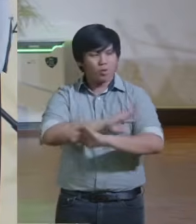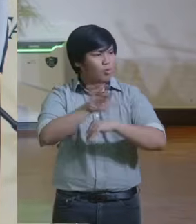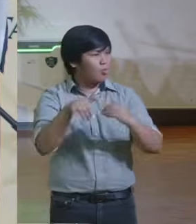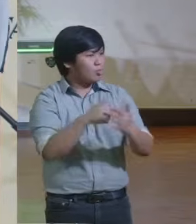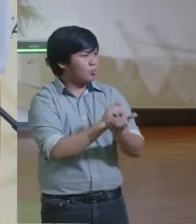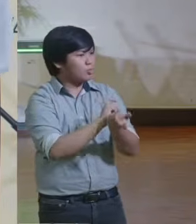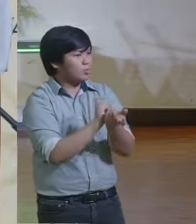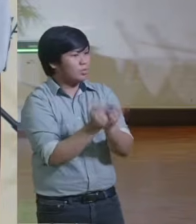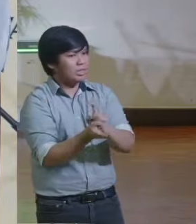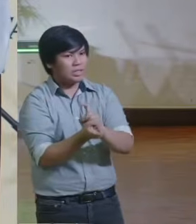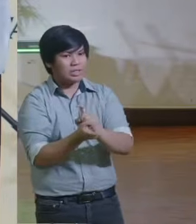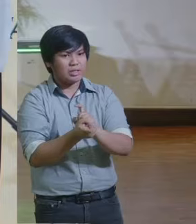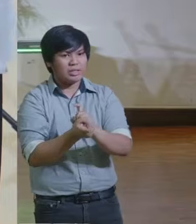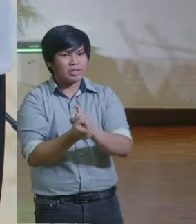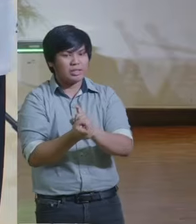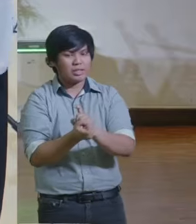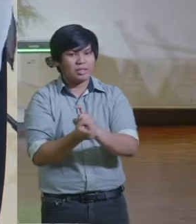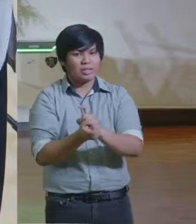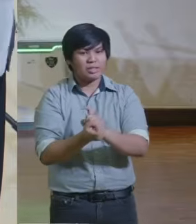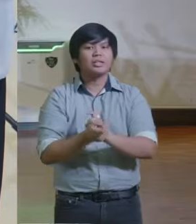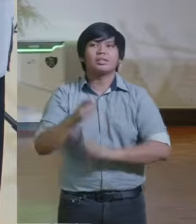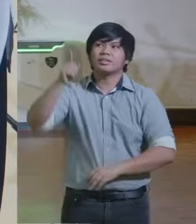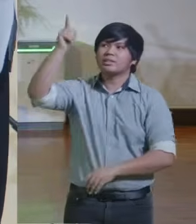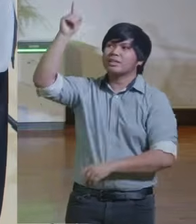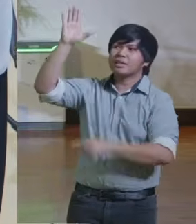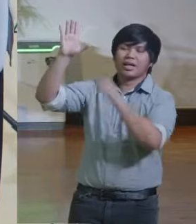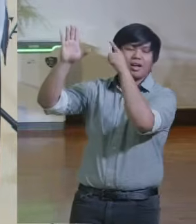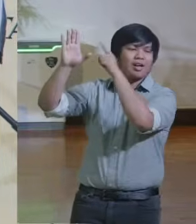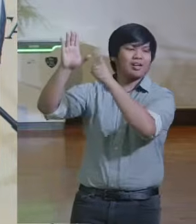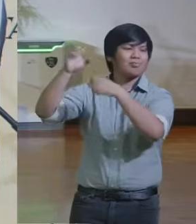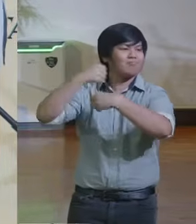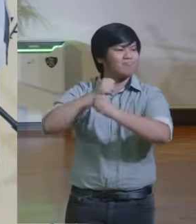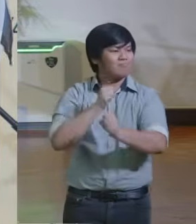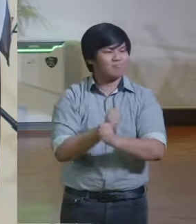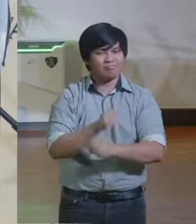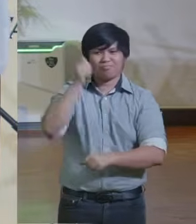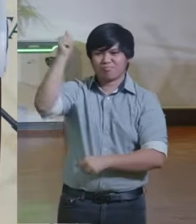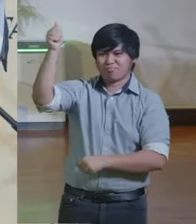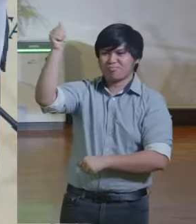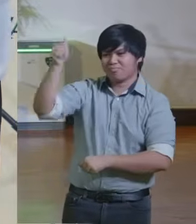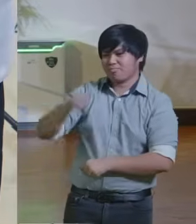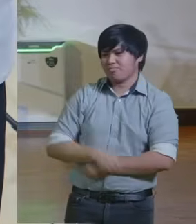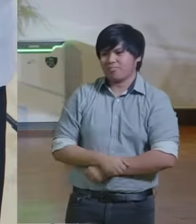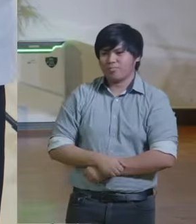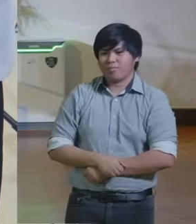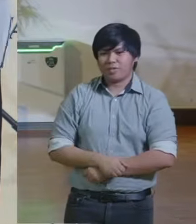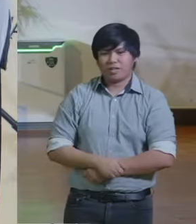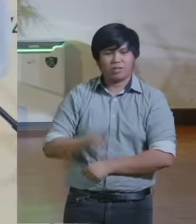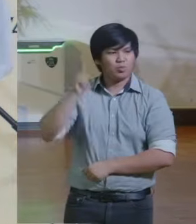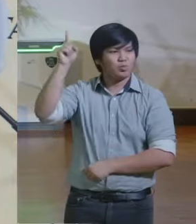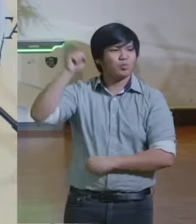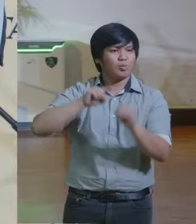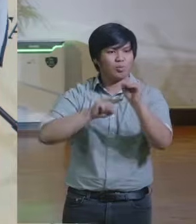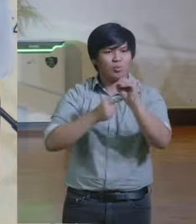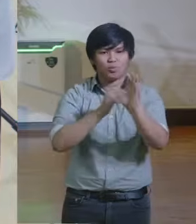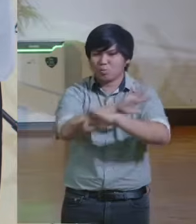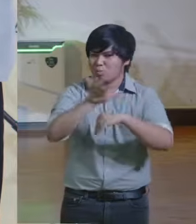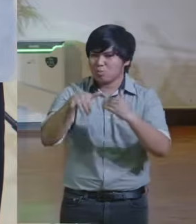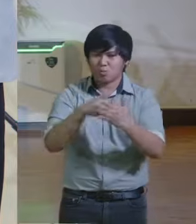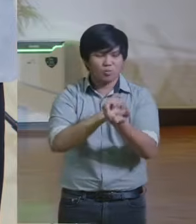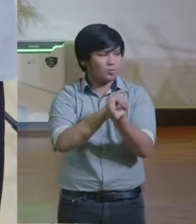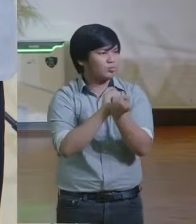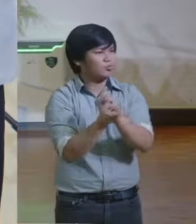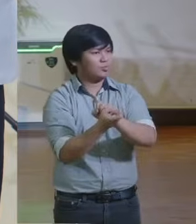kapatid, ay supernaturally caused ng ating Diyos. Siya po ang sanhi ng lahat ng